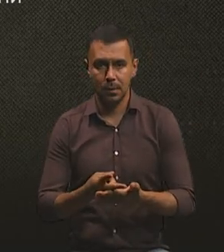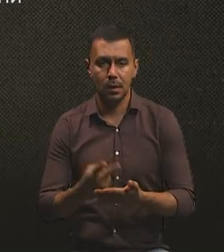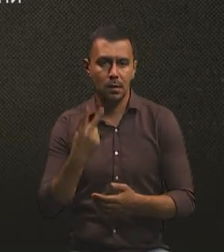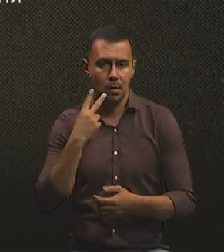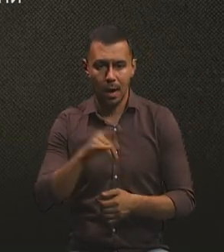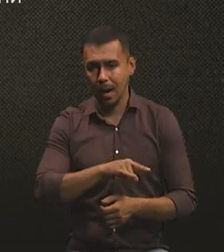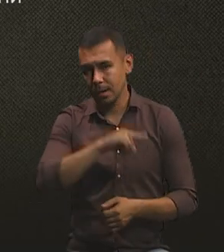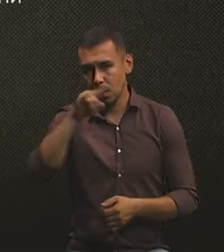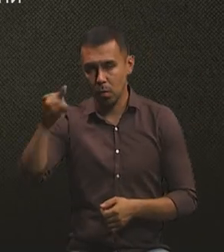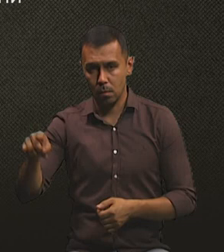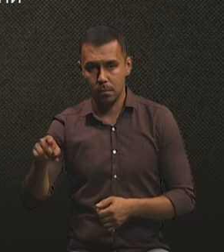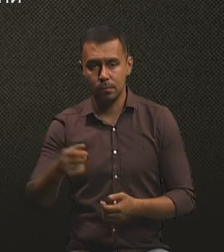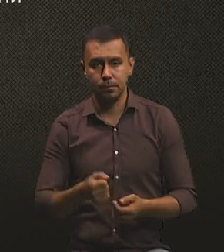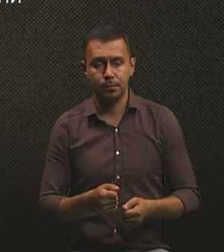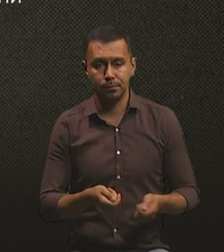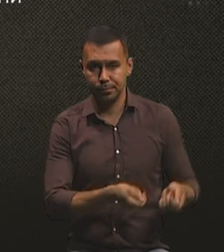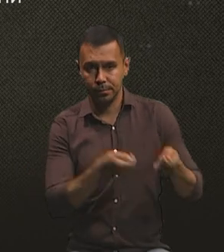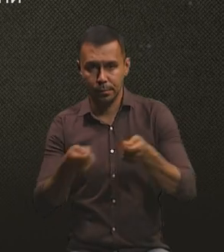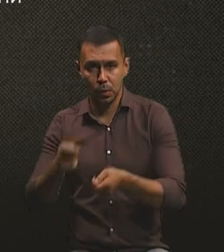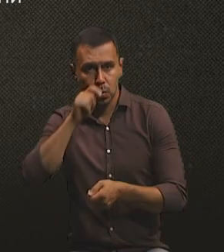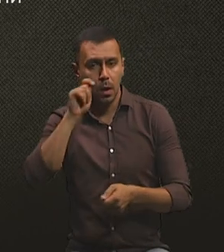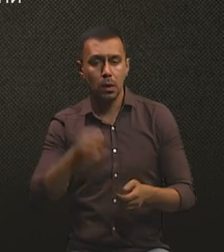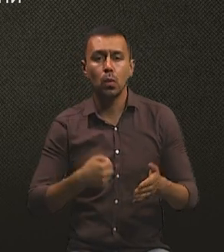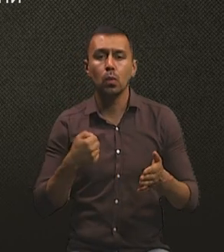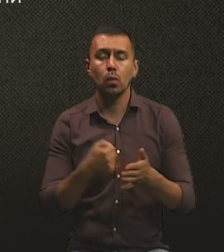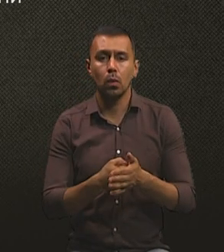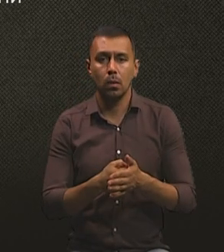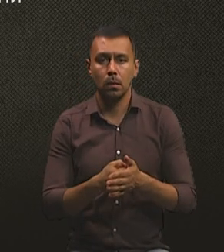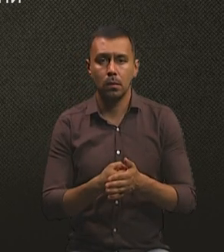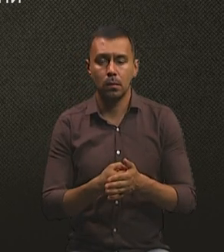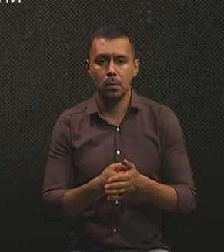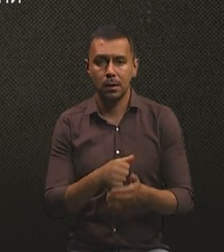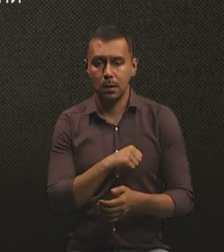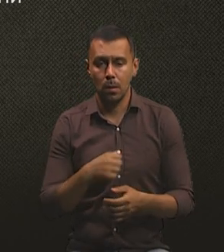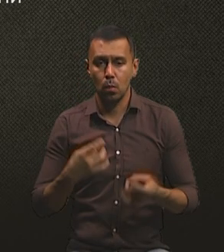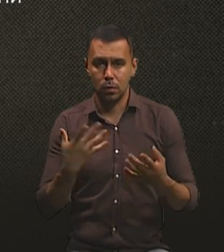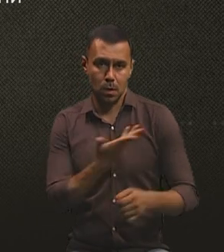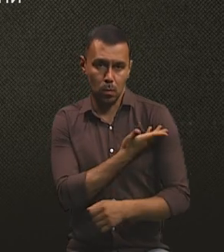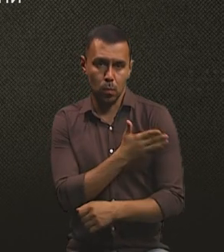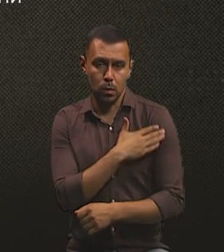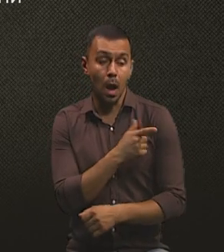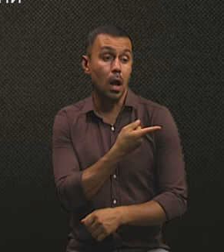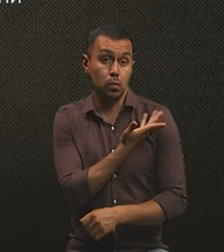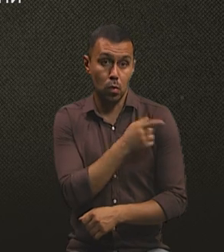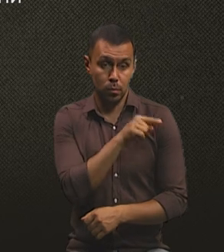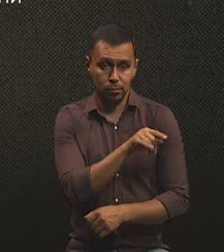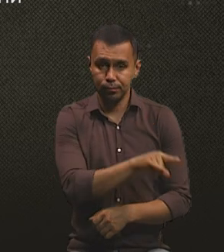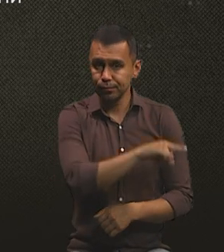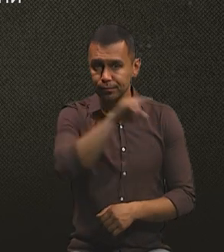тобто ми пацієнтів транспортуємо з України до найчастіше це Польща, і з Польщі літаком